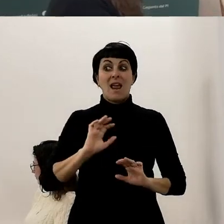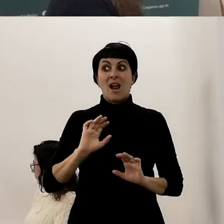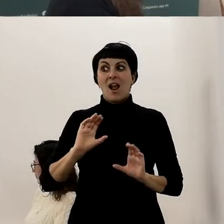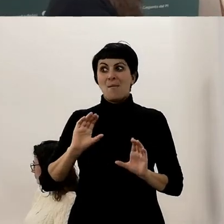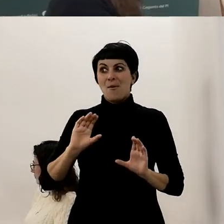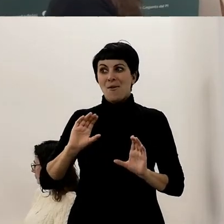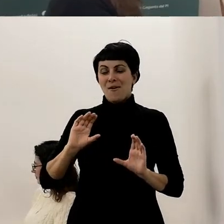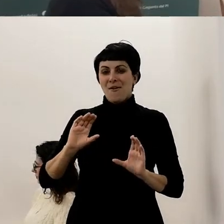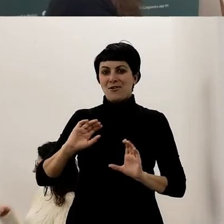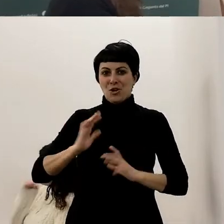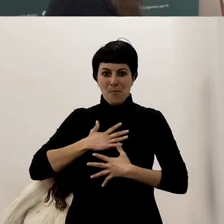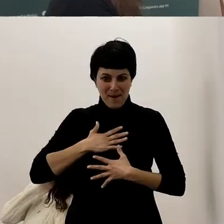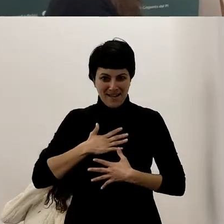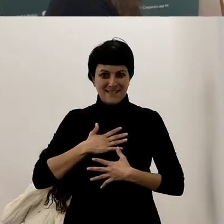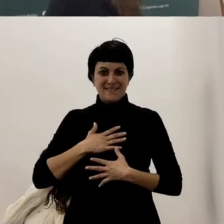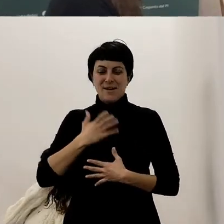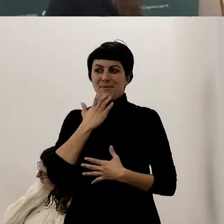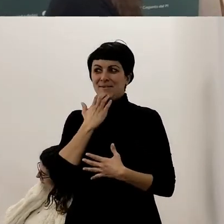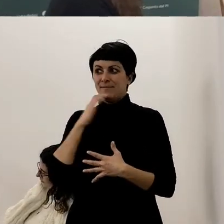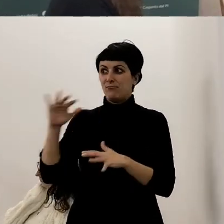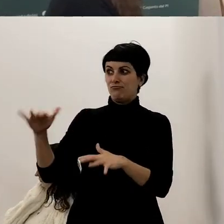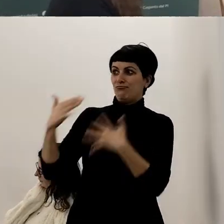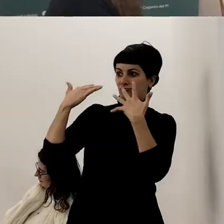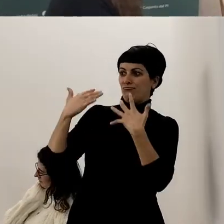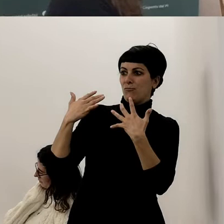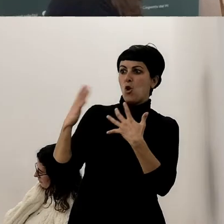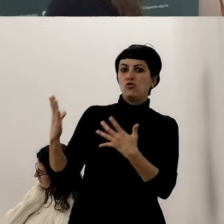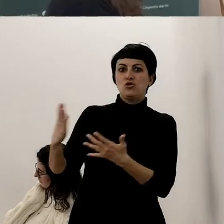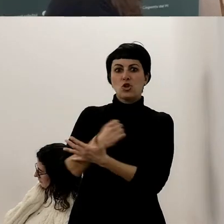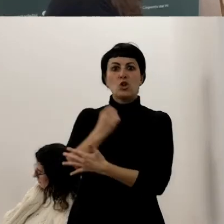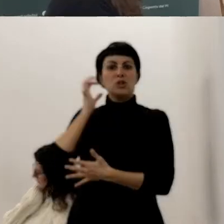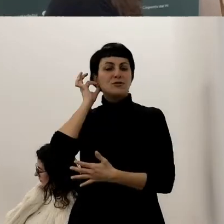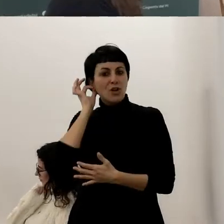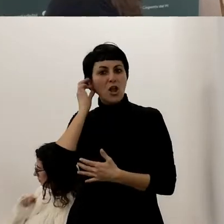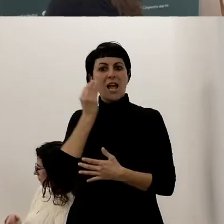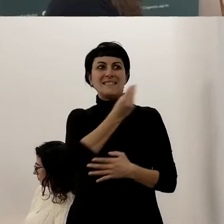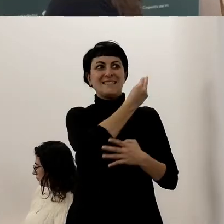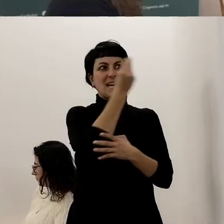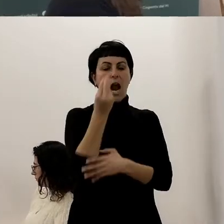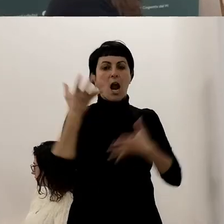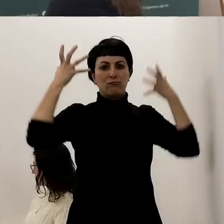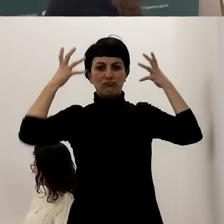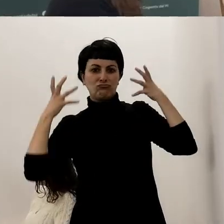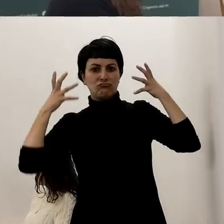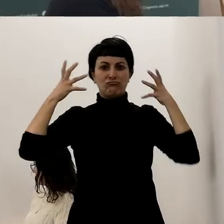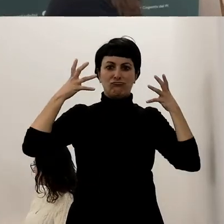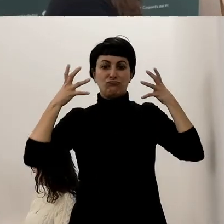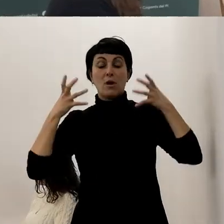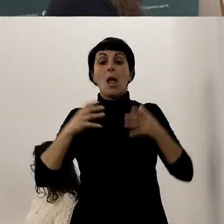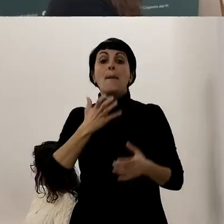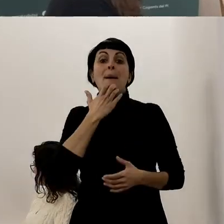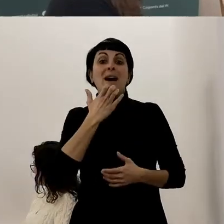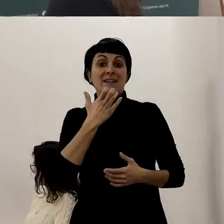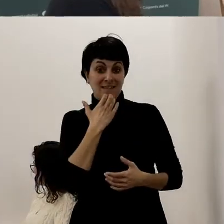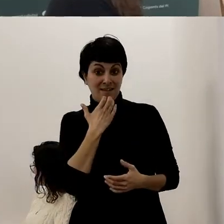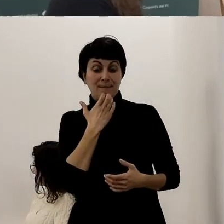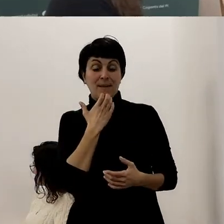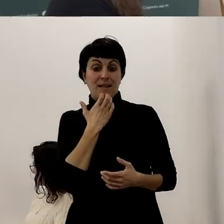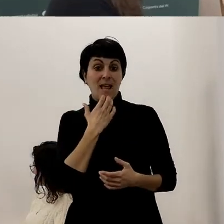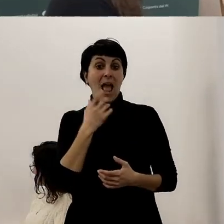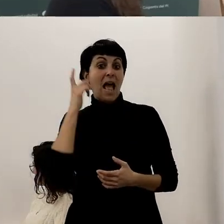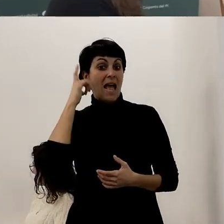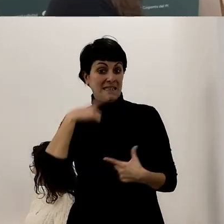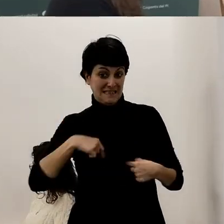sorpresa que causa el fet de veure noies portant gegants, no? En el nostre cas, a Sitges, no hi